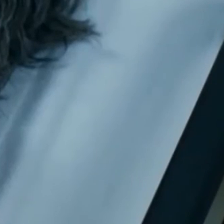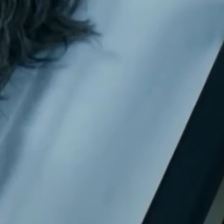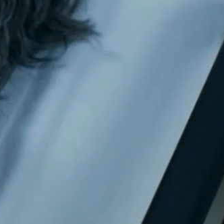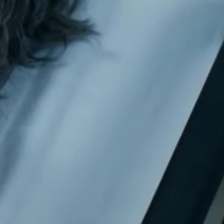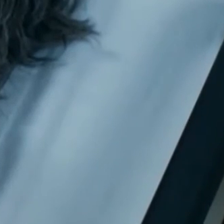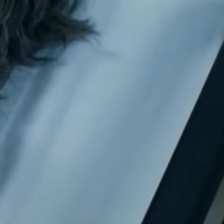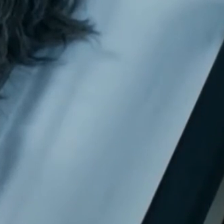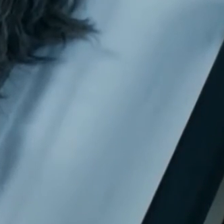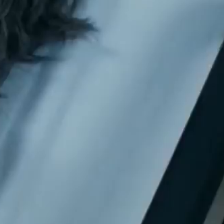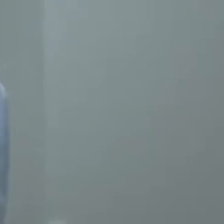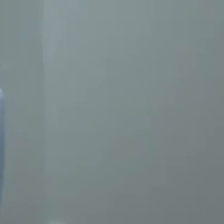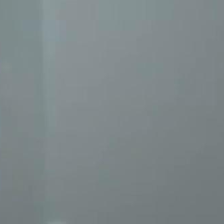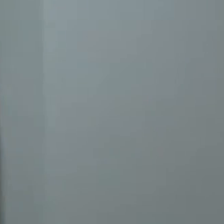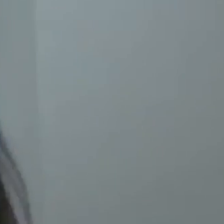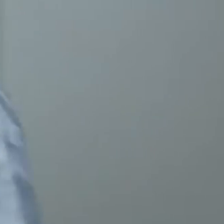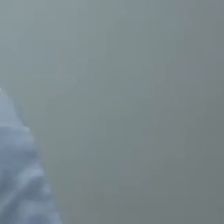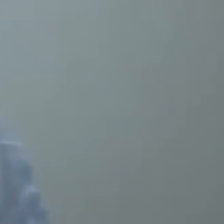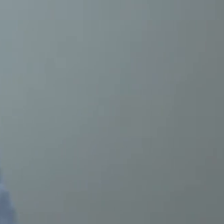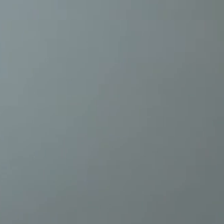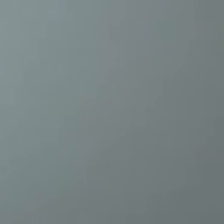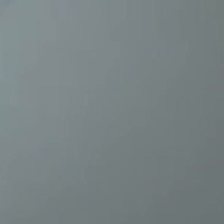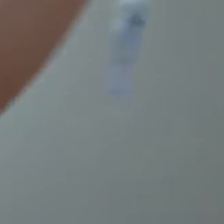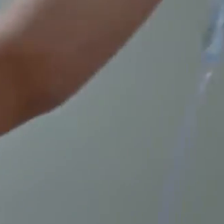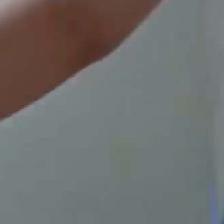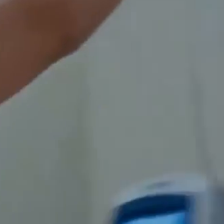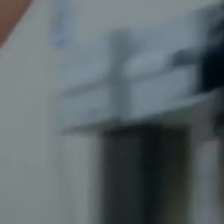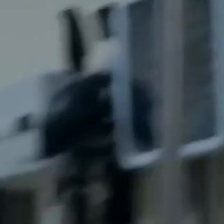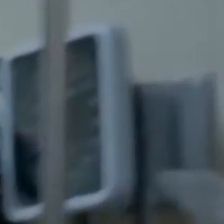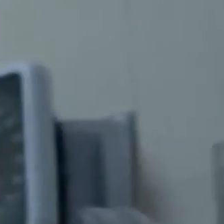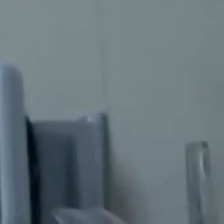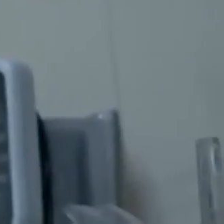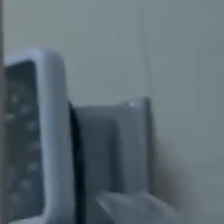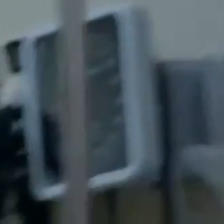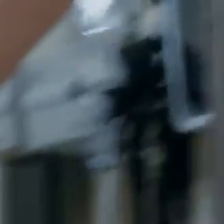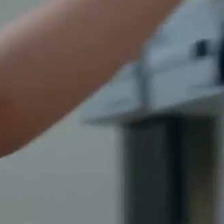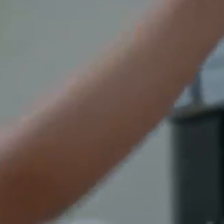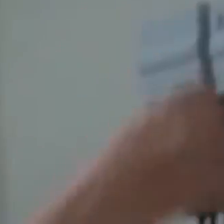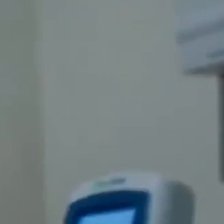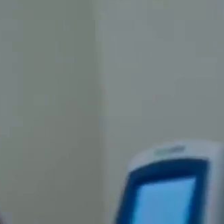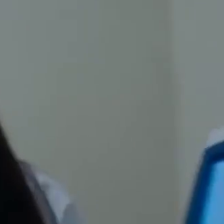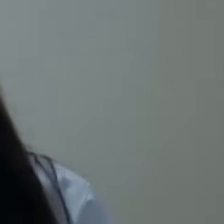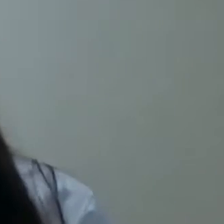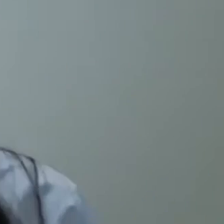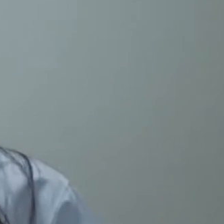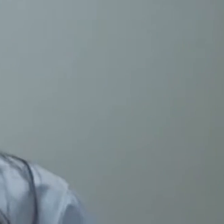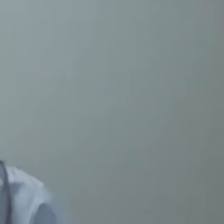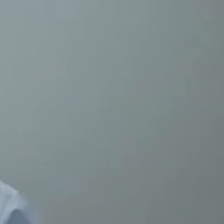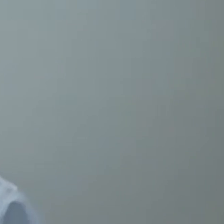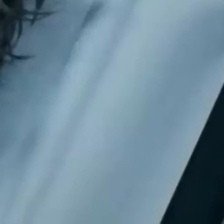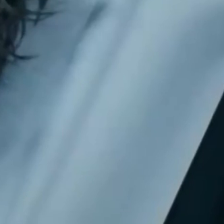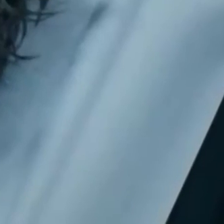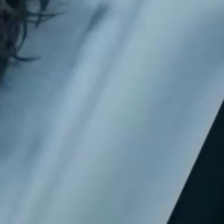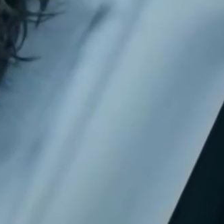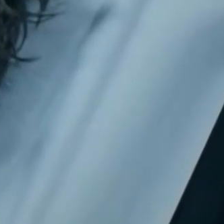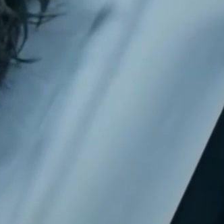Hemşire Martin'e arkası dönüp serumu hazırlıyor. Martin kımıldamadan sırt üstü yatıyor. Hemşire serumu metal, ayaklıklı